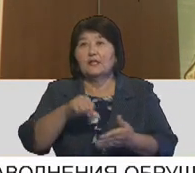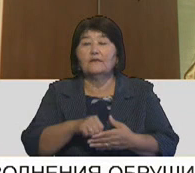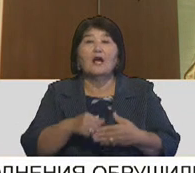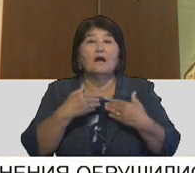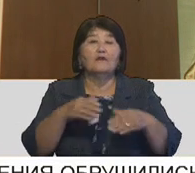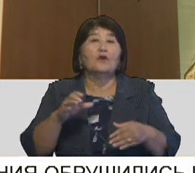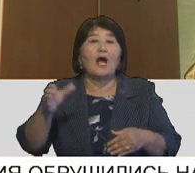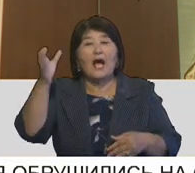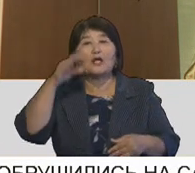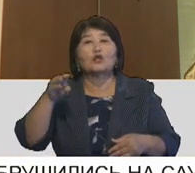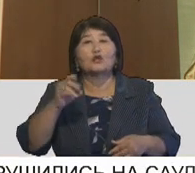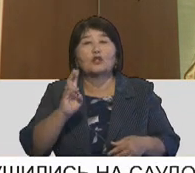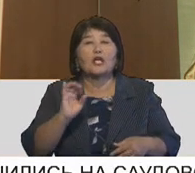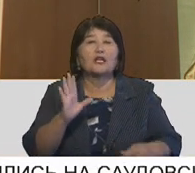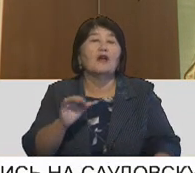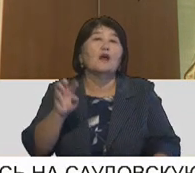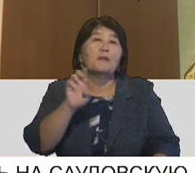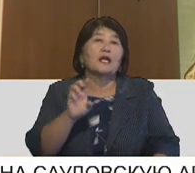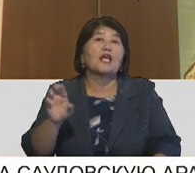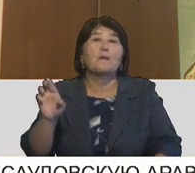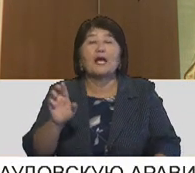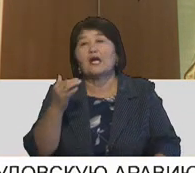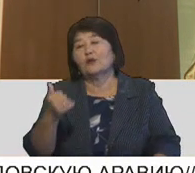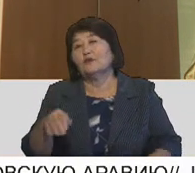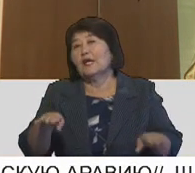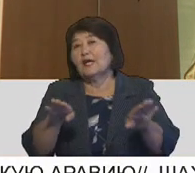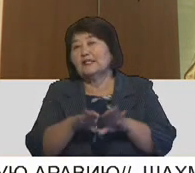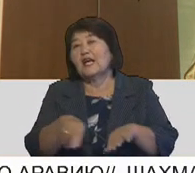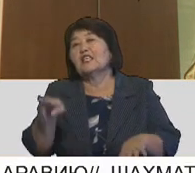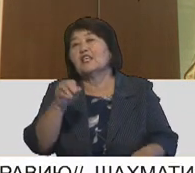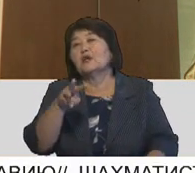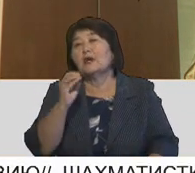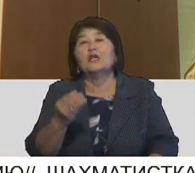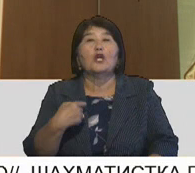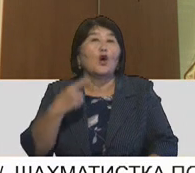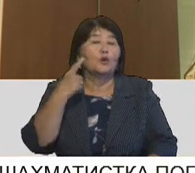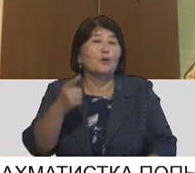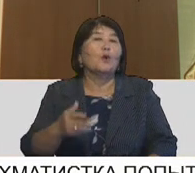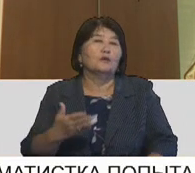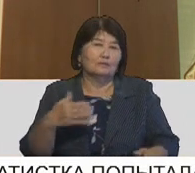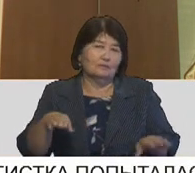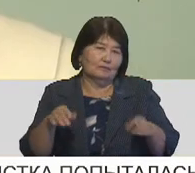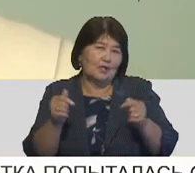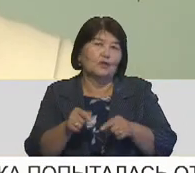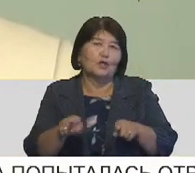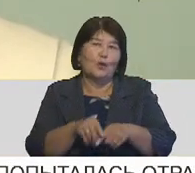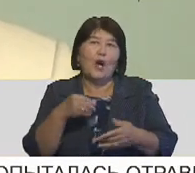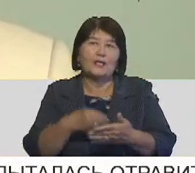выпускник Академии Жургенова Бауржан Бекарес. Его сравнивают с Димашем. Я думаю, он достоин такой оценки.